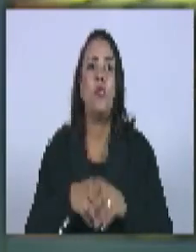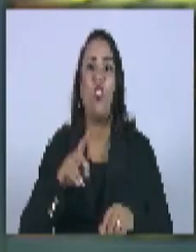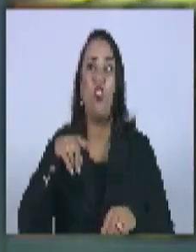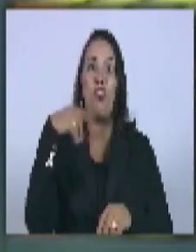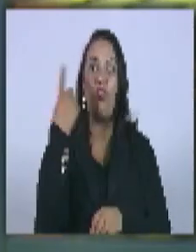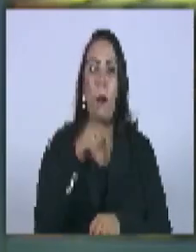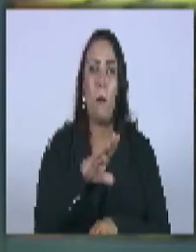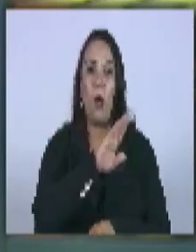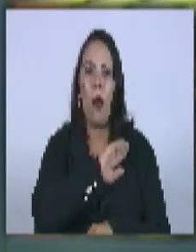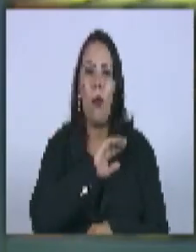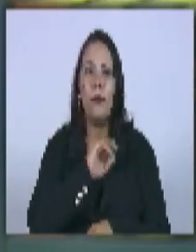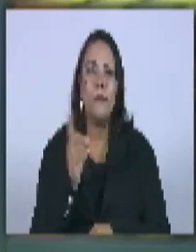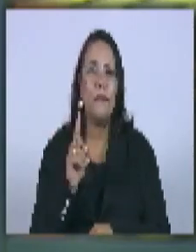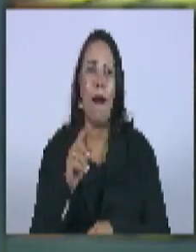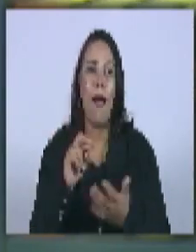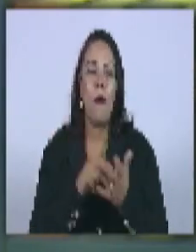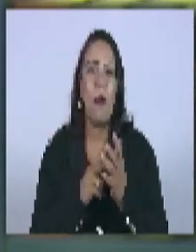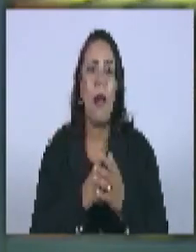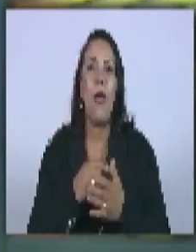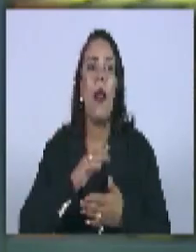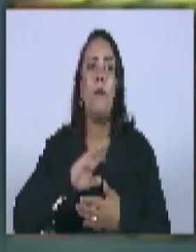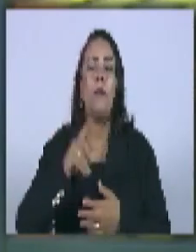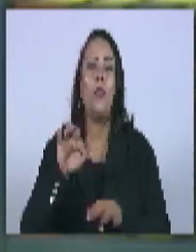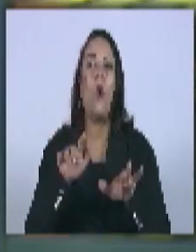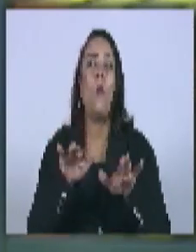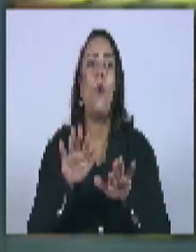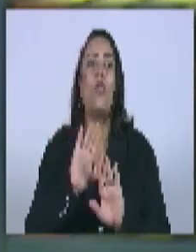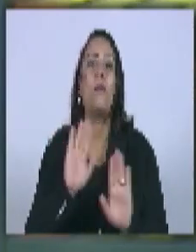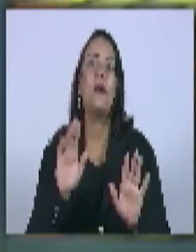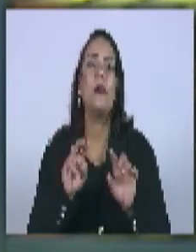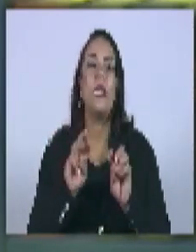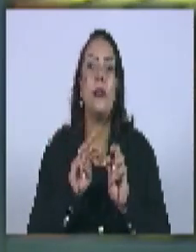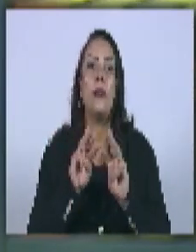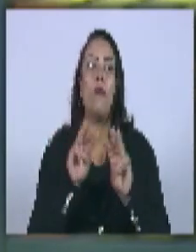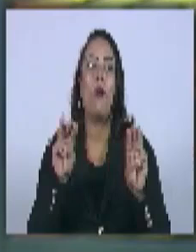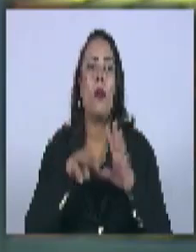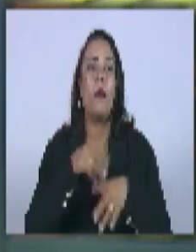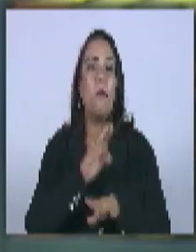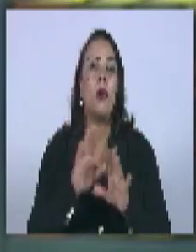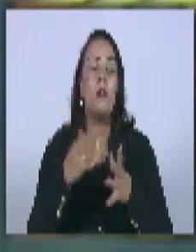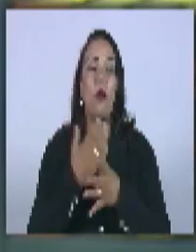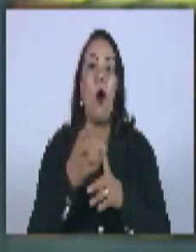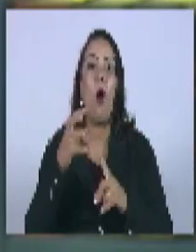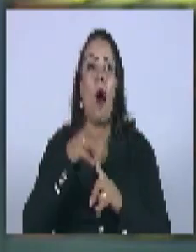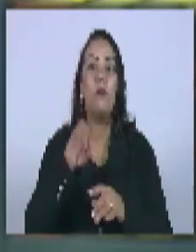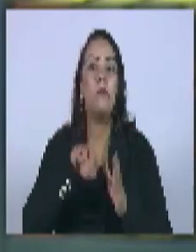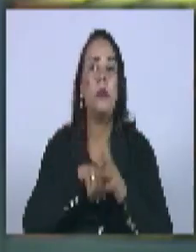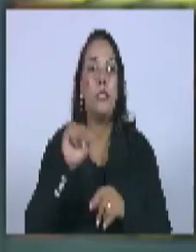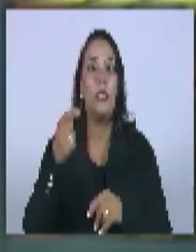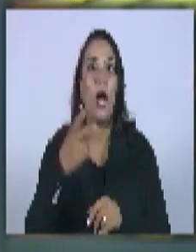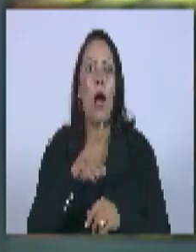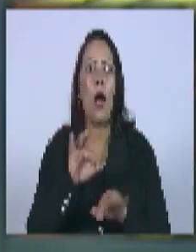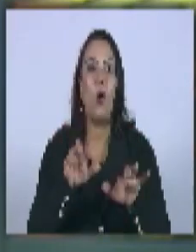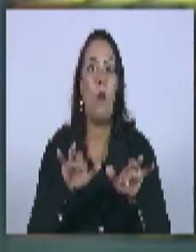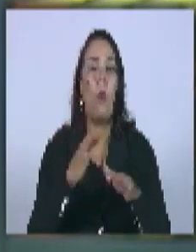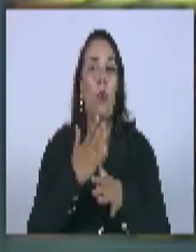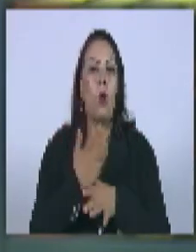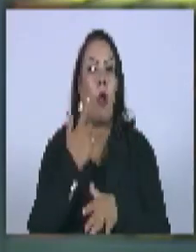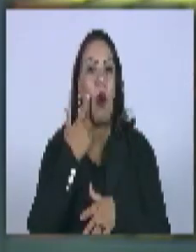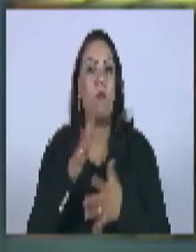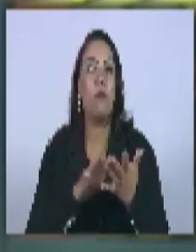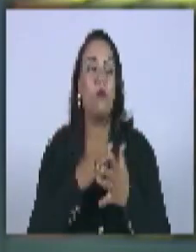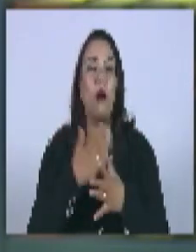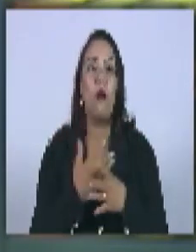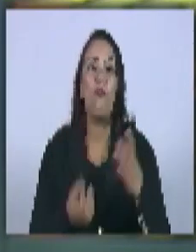عسكريه يبقى اذا احنا بنتكلم على خطوره الهجمات البرانيه قد تاتي نتيجه